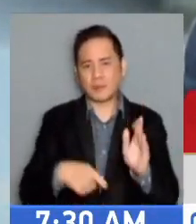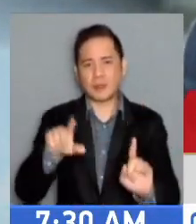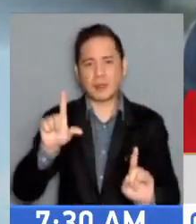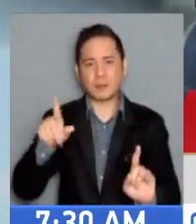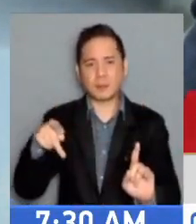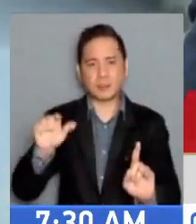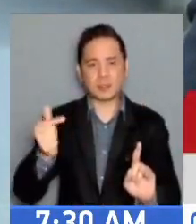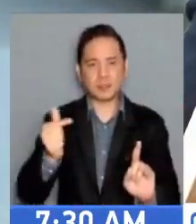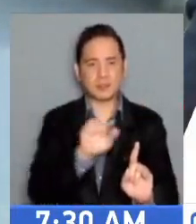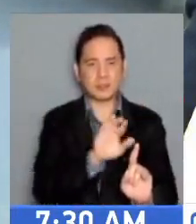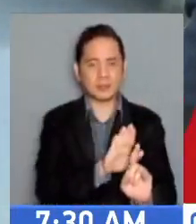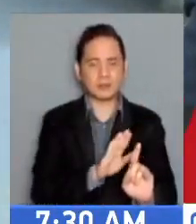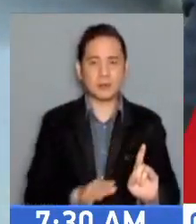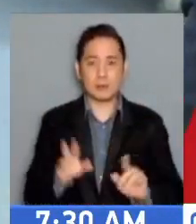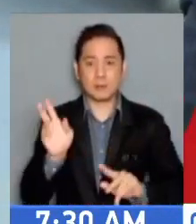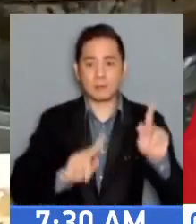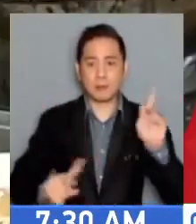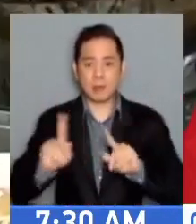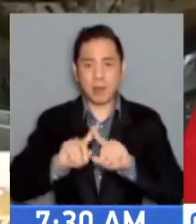rito.